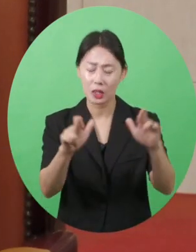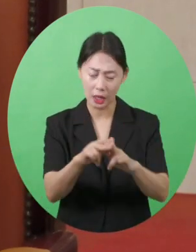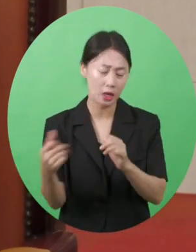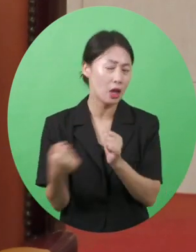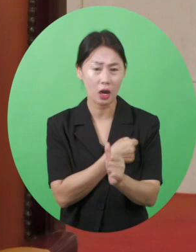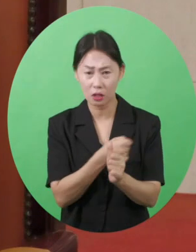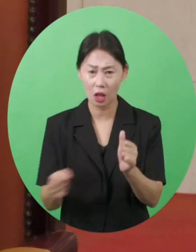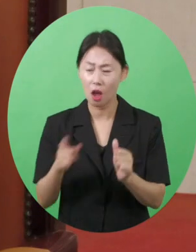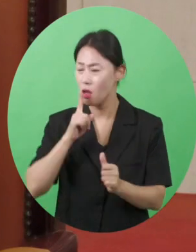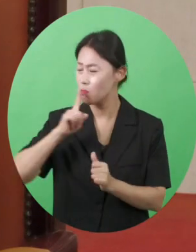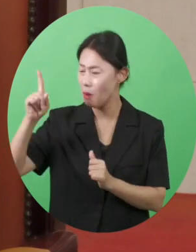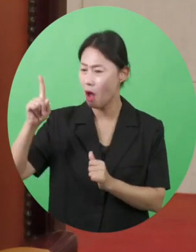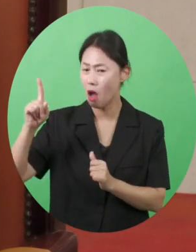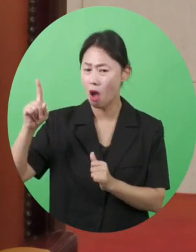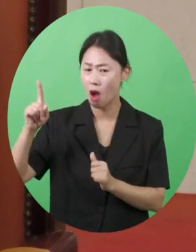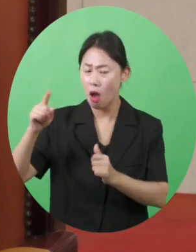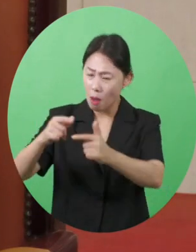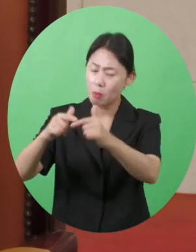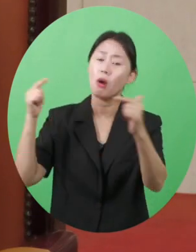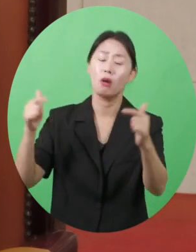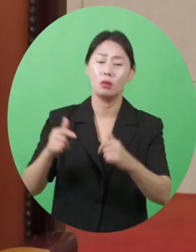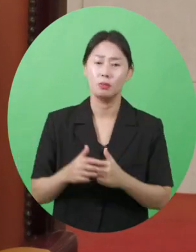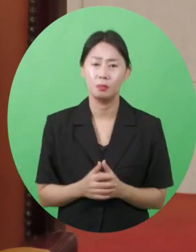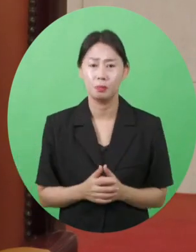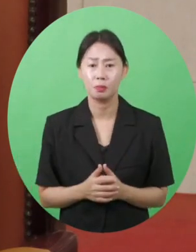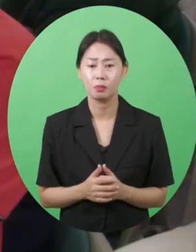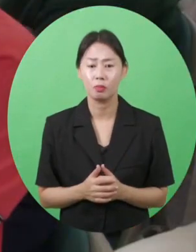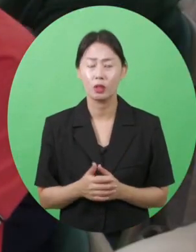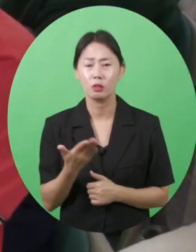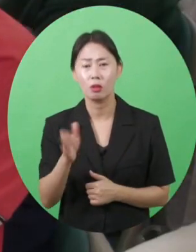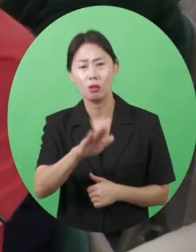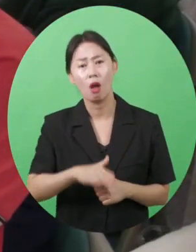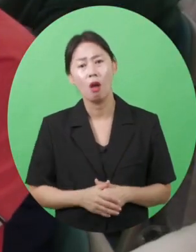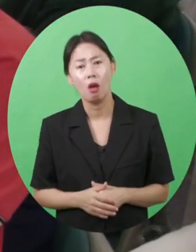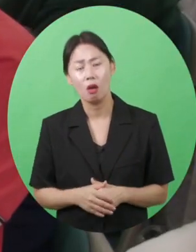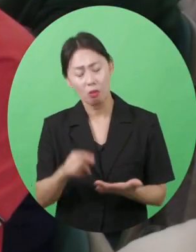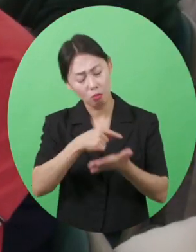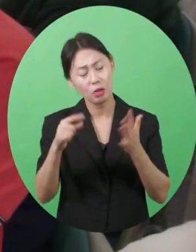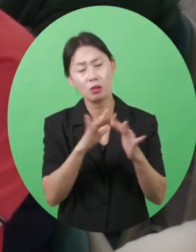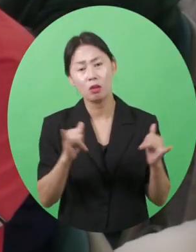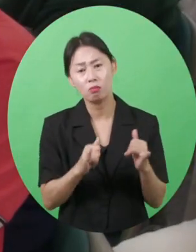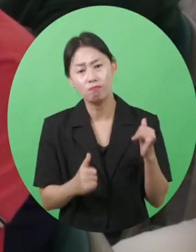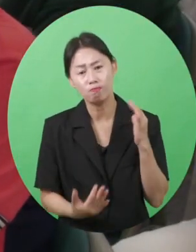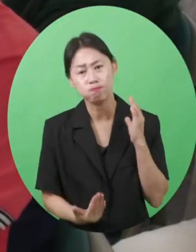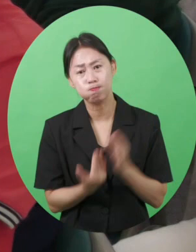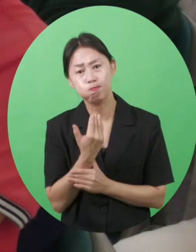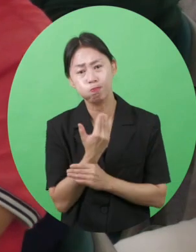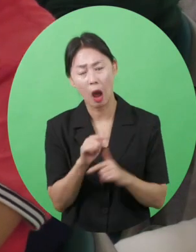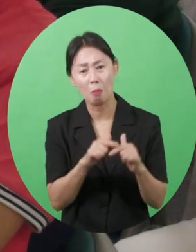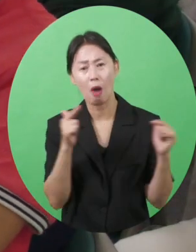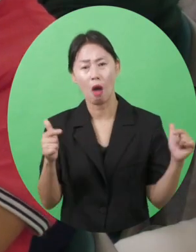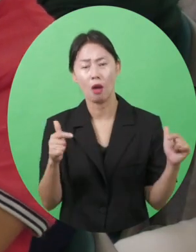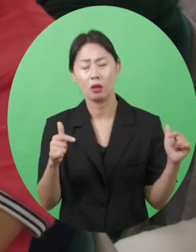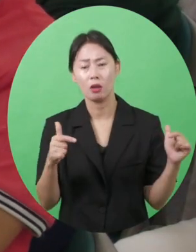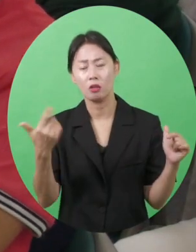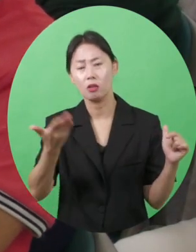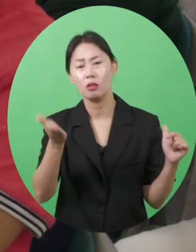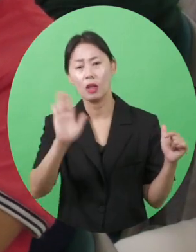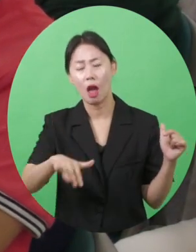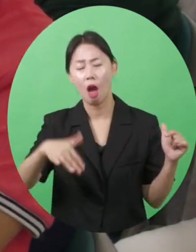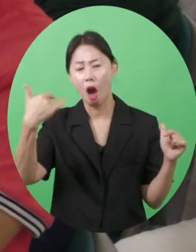장애인 학대 신고 건수가 계속해서 증가하고 있습니다. 그 피해 그 사건이 계속 늘어나고 있는데 아직